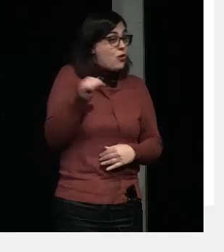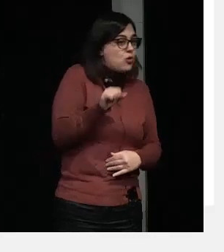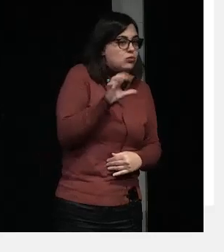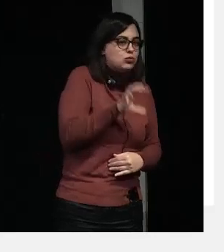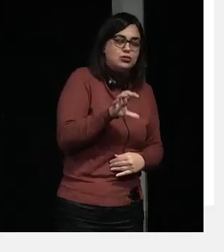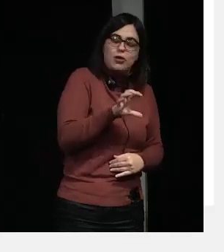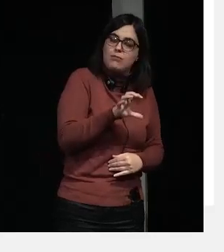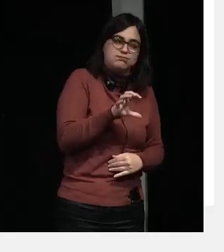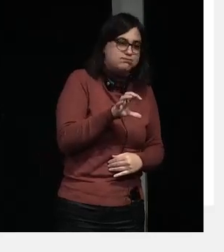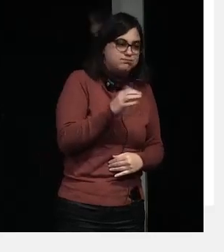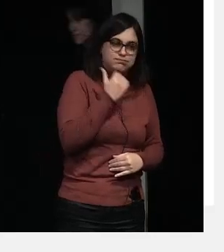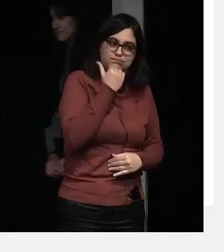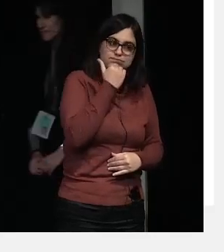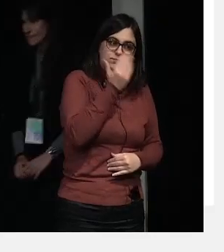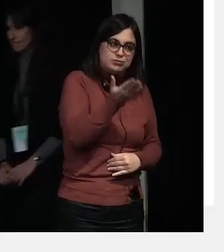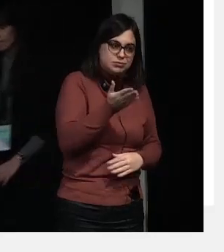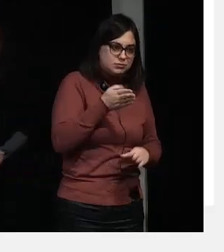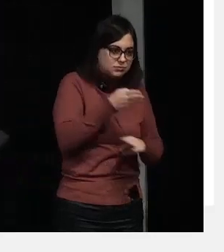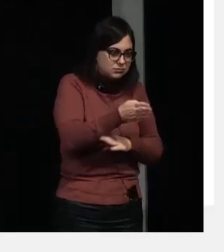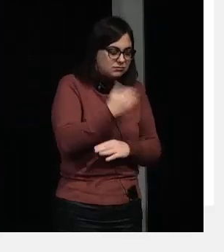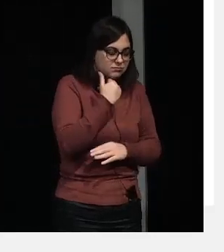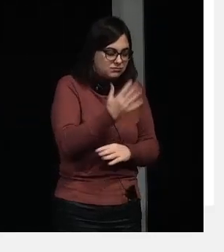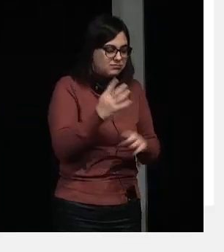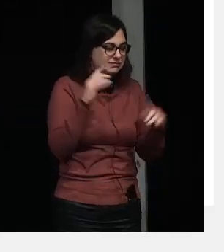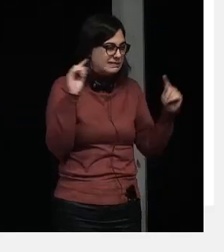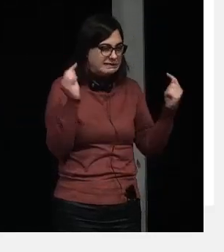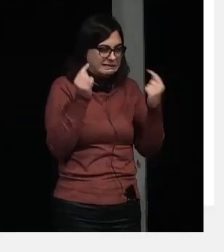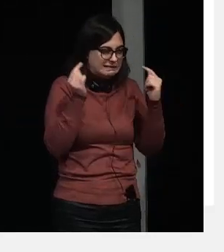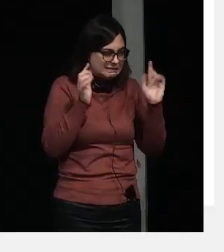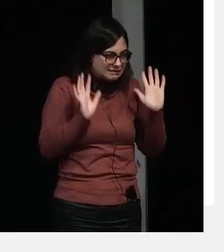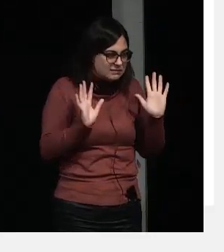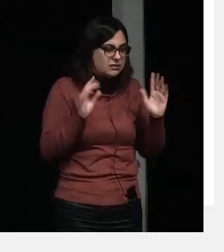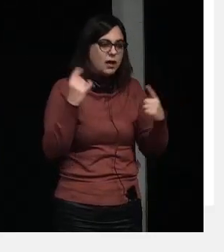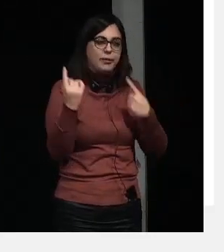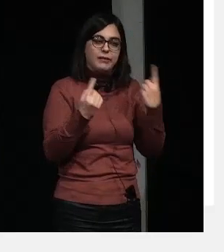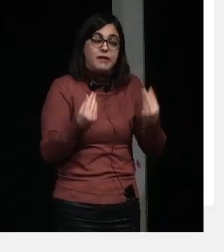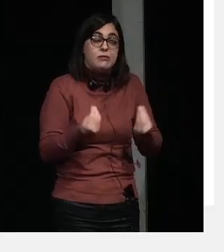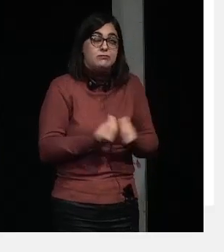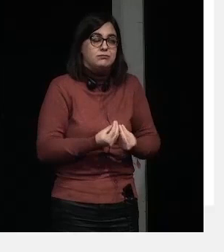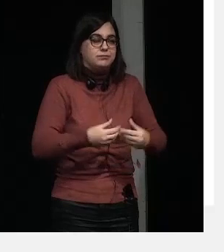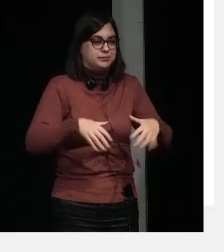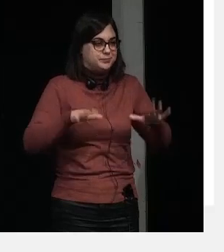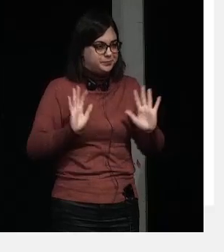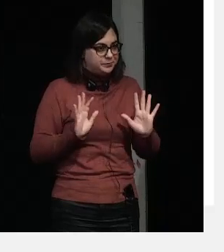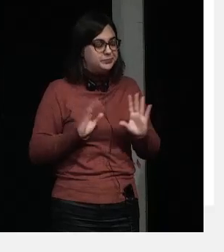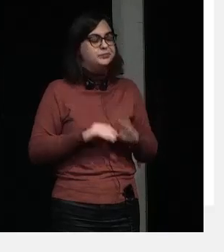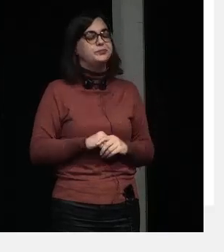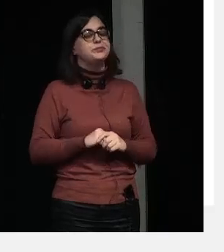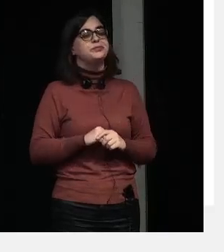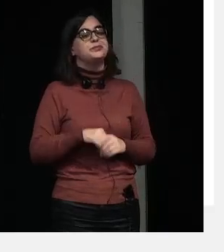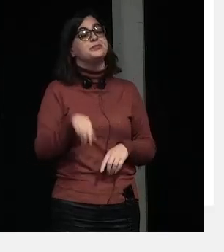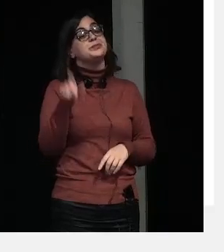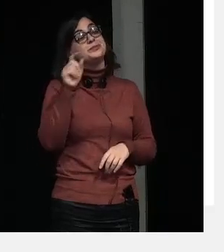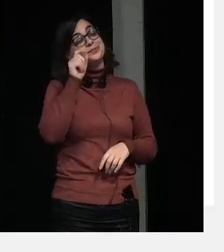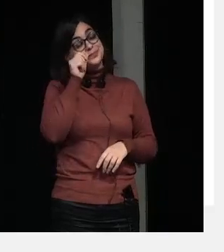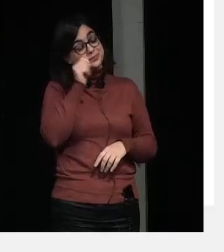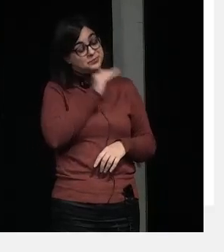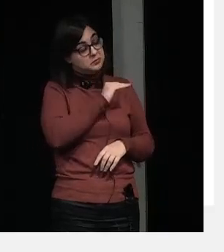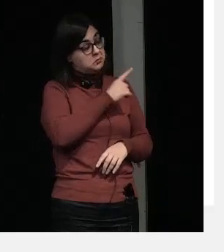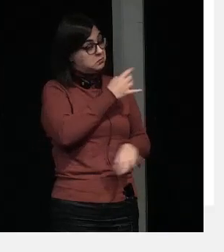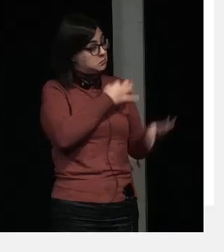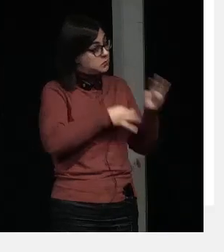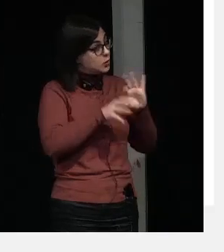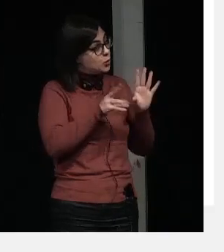ακόμη και να τους αποθεί, να τα καταστά το περιβάλλον αφιλόξενο. Εντελώς. Είπες για τα μουσεία της Ελλάδας. Έχεις κάποια διαφορετική